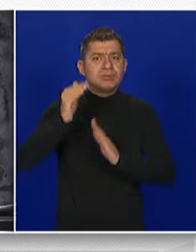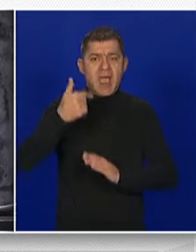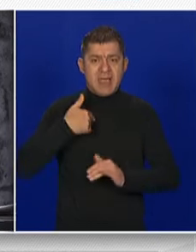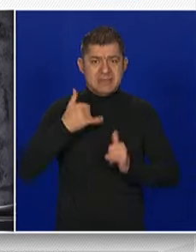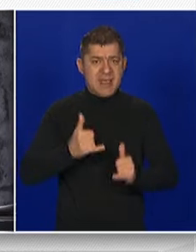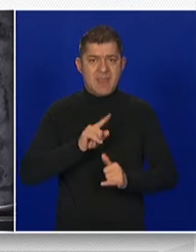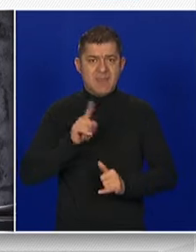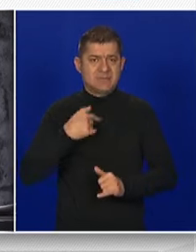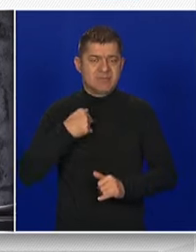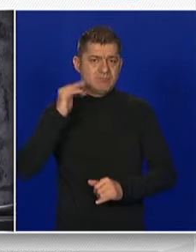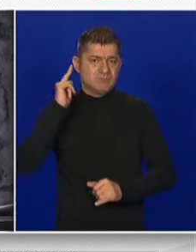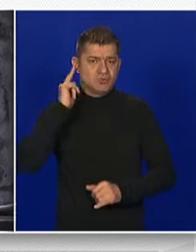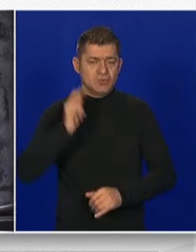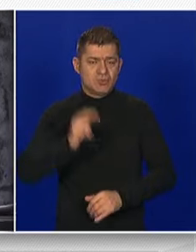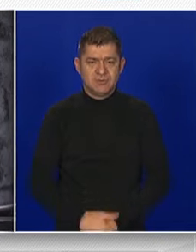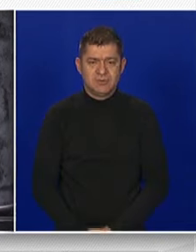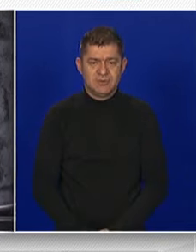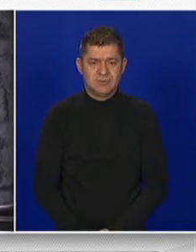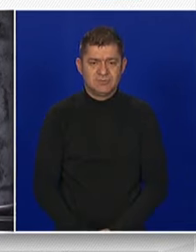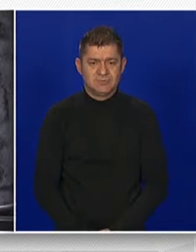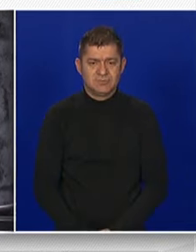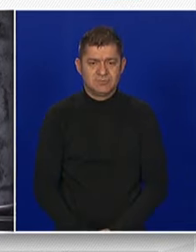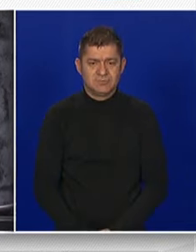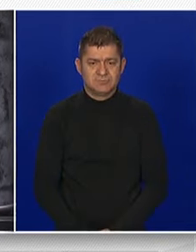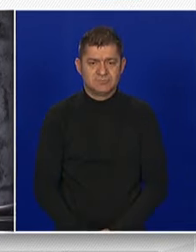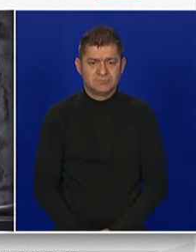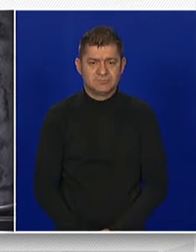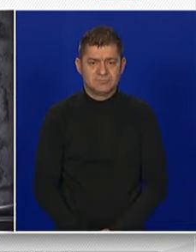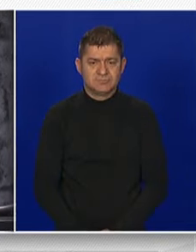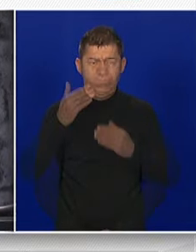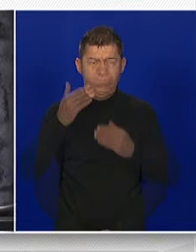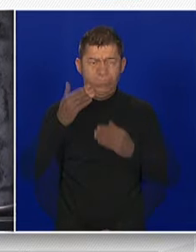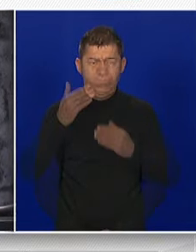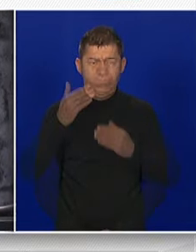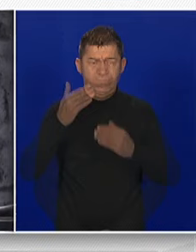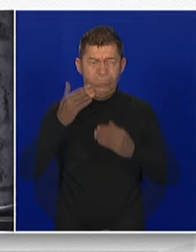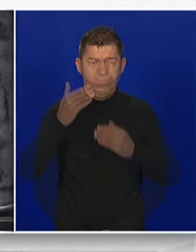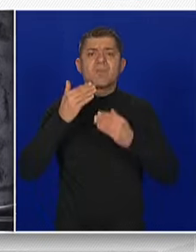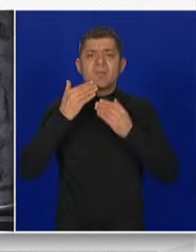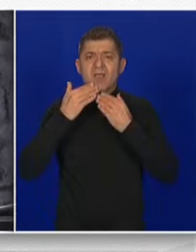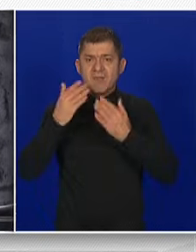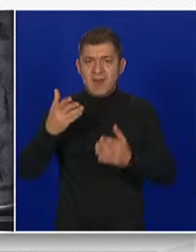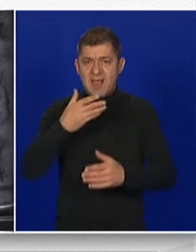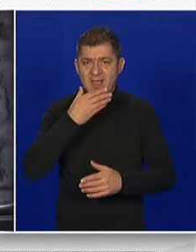Hvala lijepa još jednom.